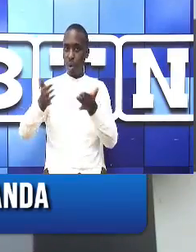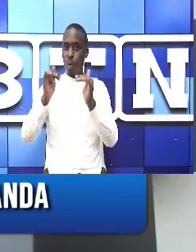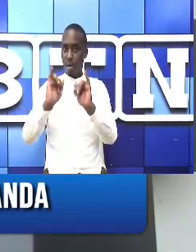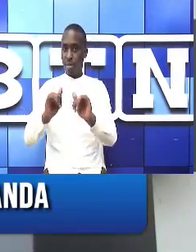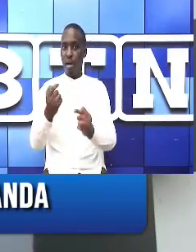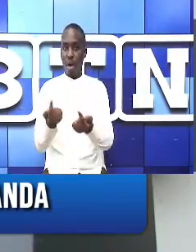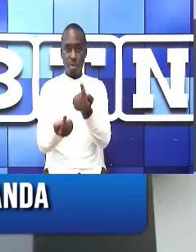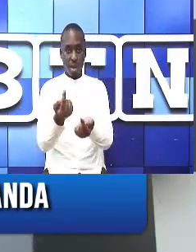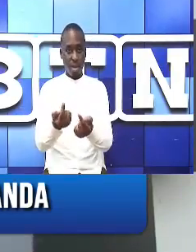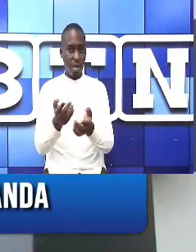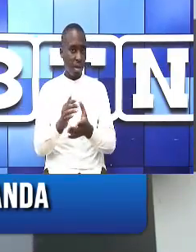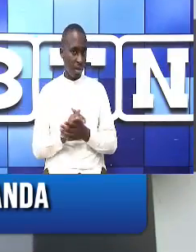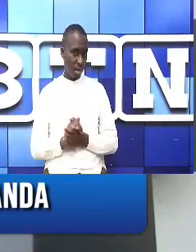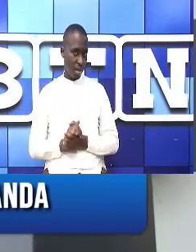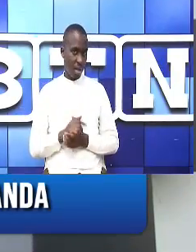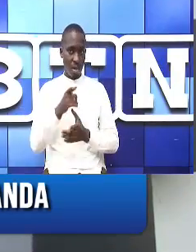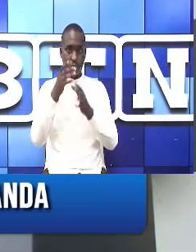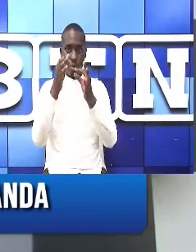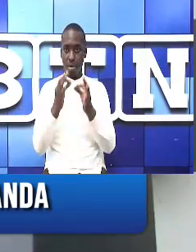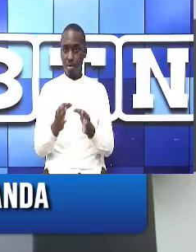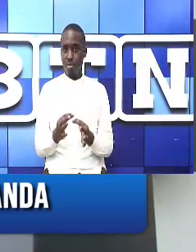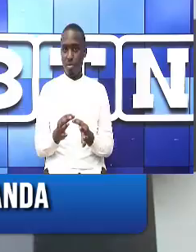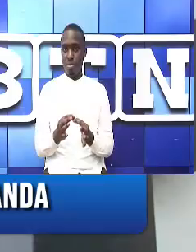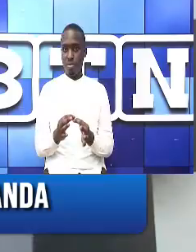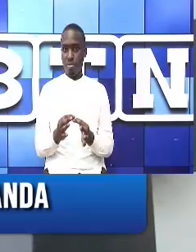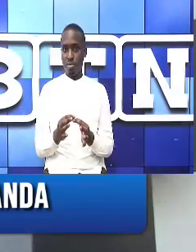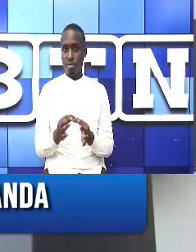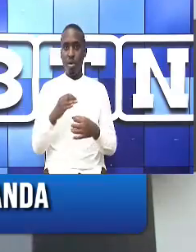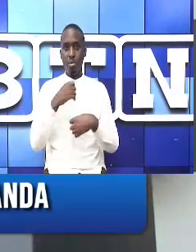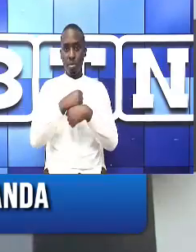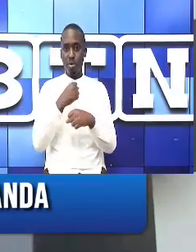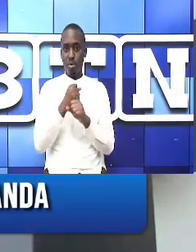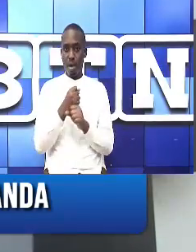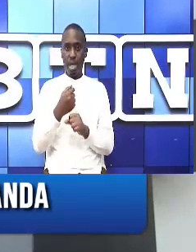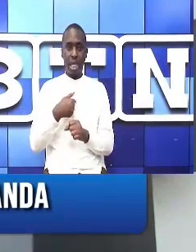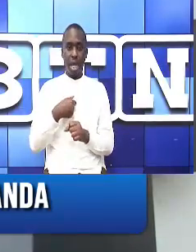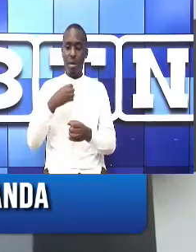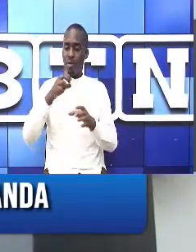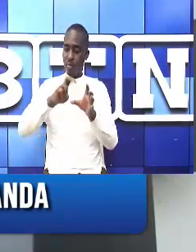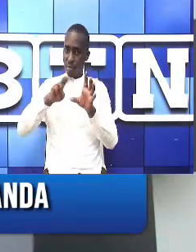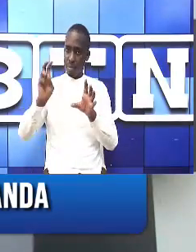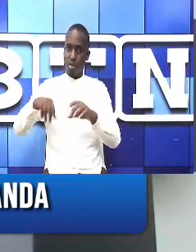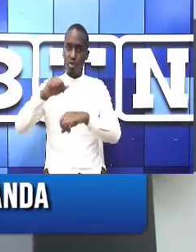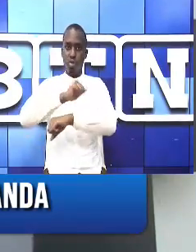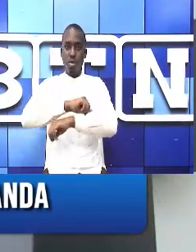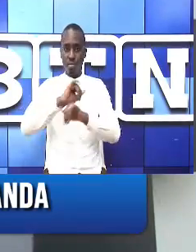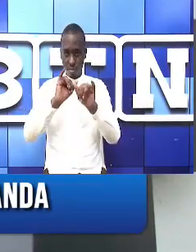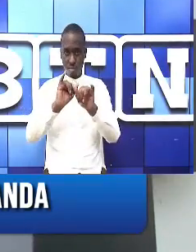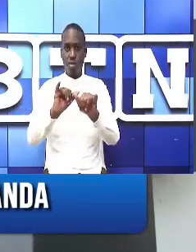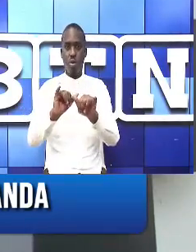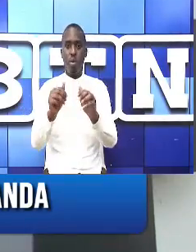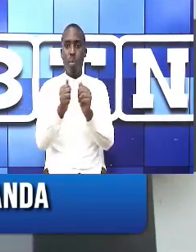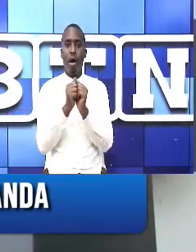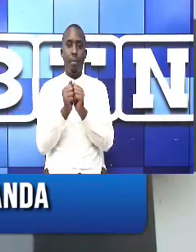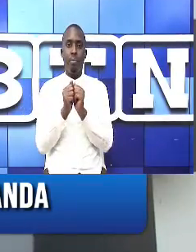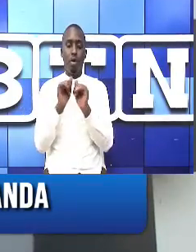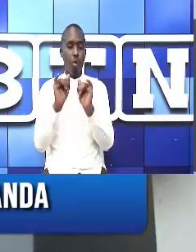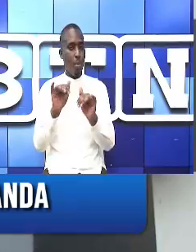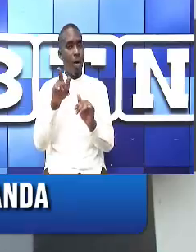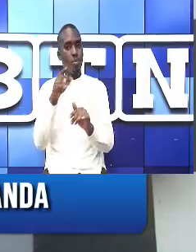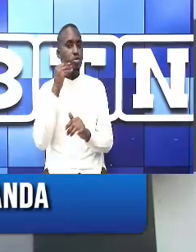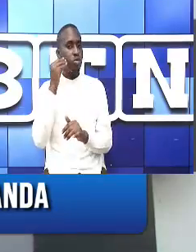agutekeye ibyo ngibyo bituma noneho mbireka byose ndiyicarira ngo mahamwe ntangira ahubwo